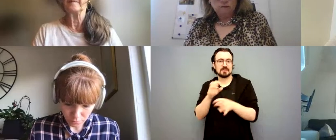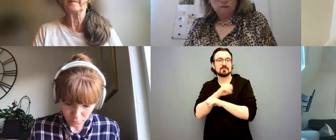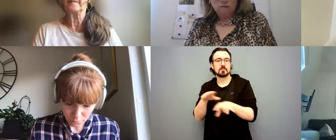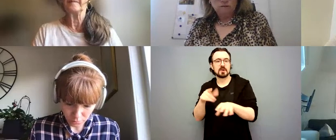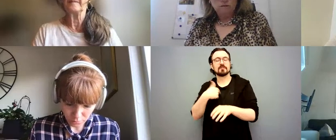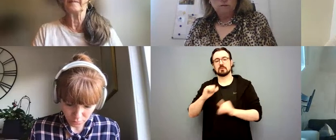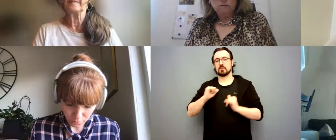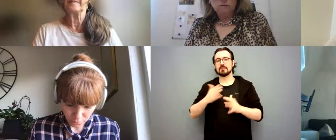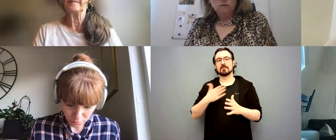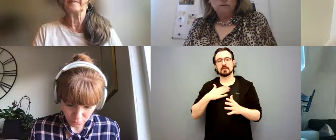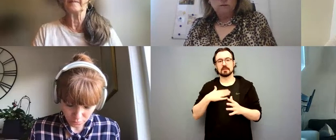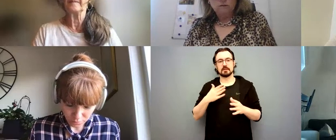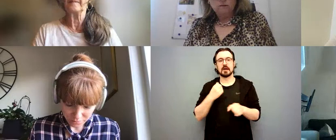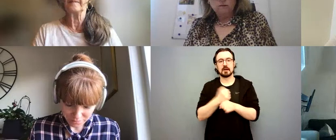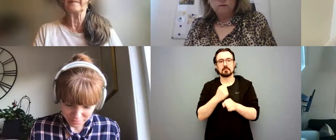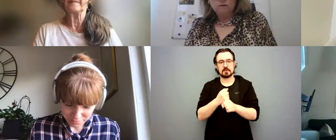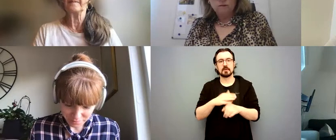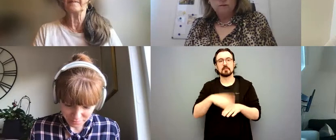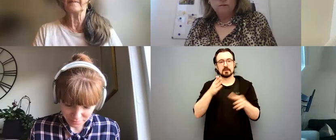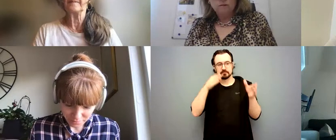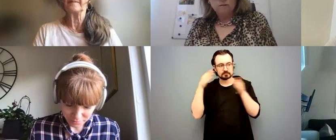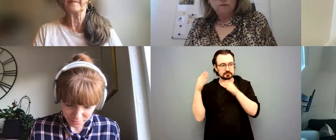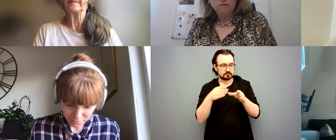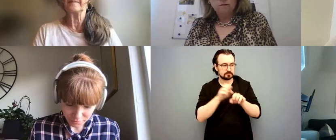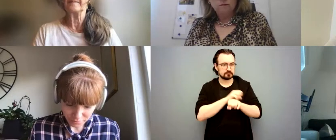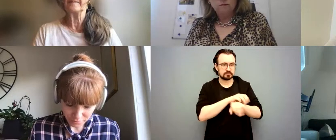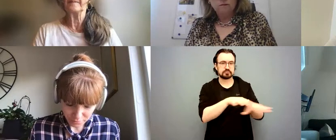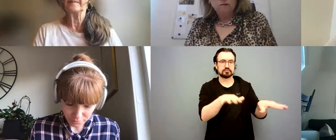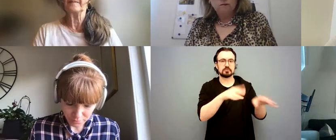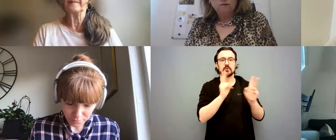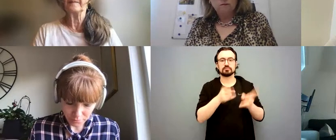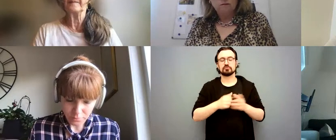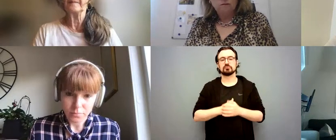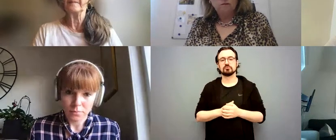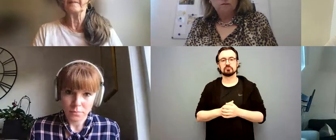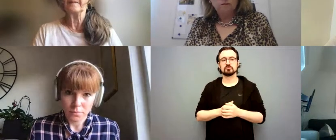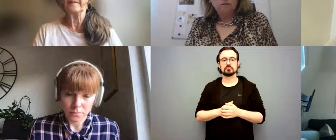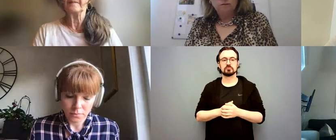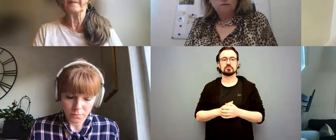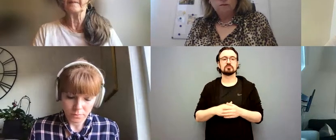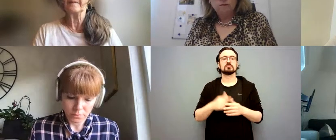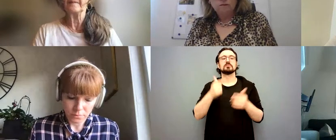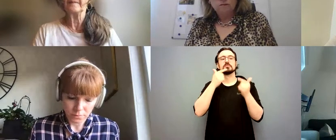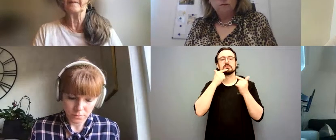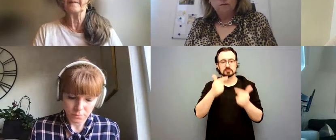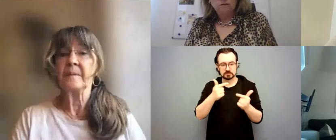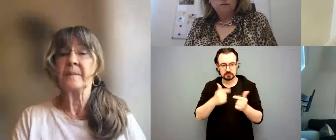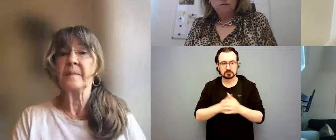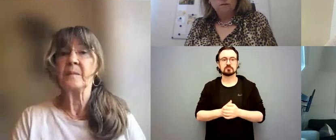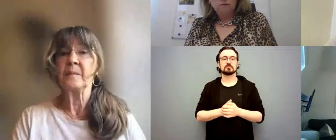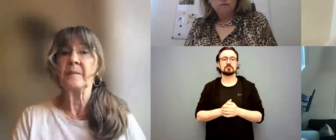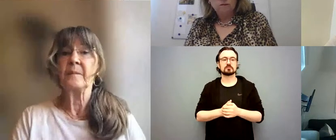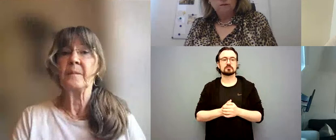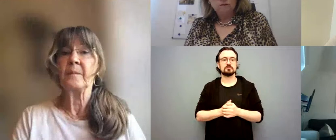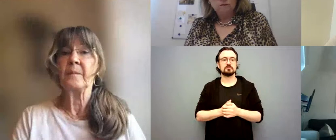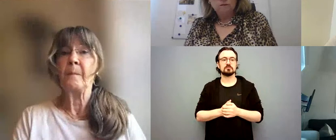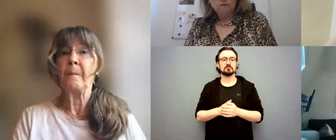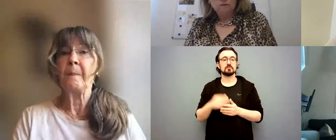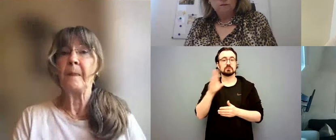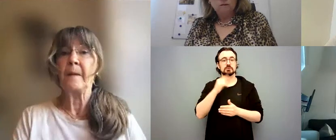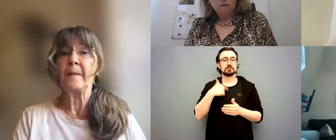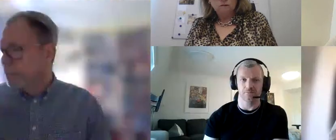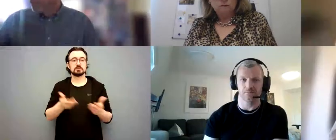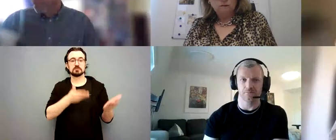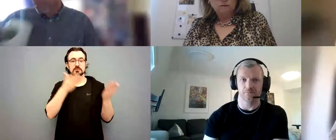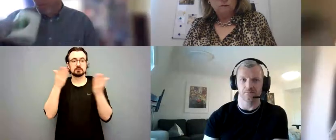vi ju självklart arbeta mer riktat mot dem också. Tack för det. Då lämnar